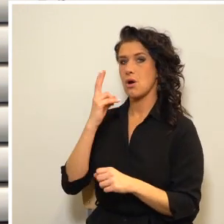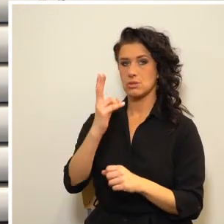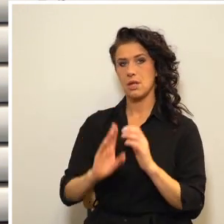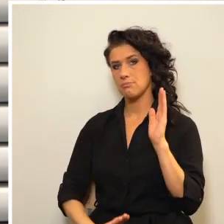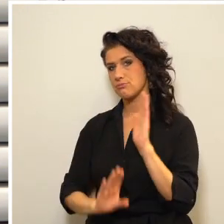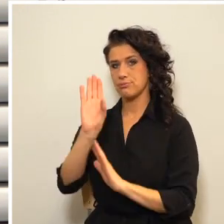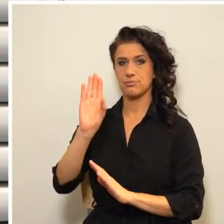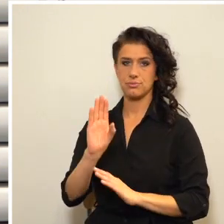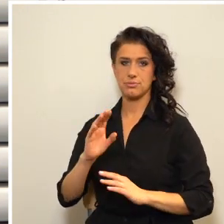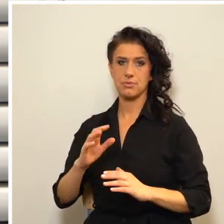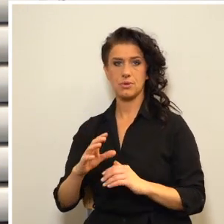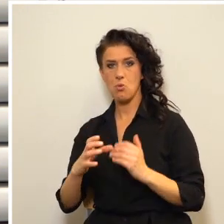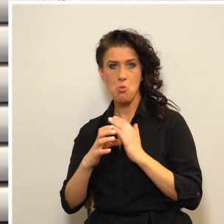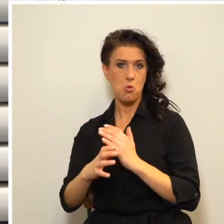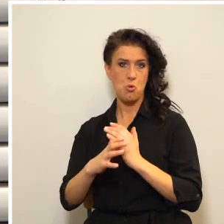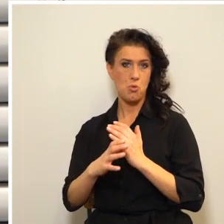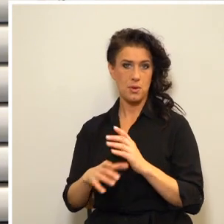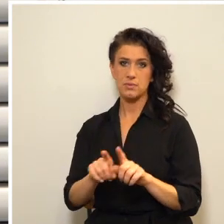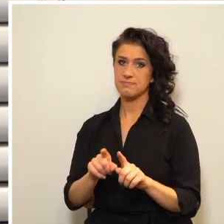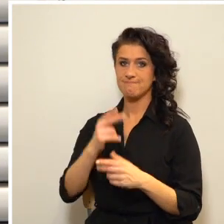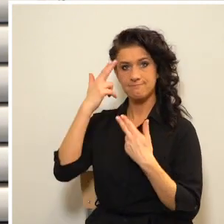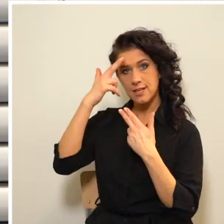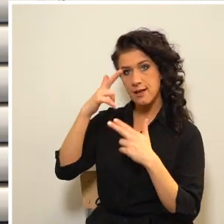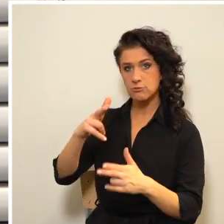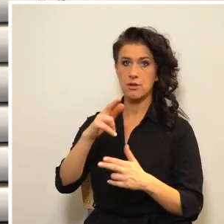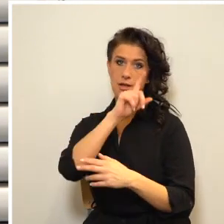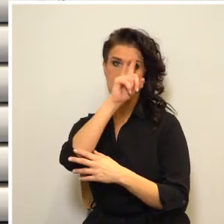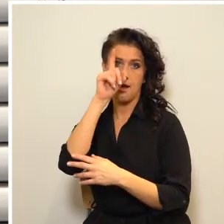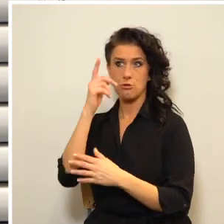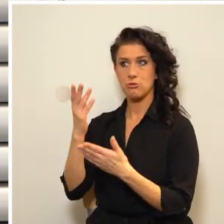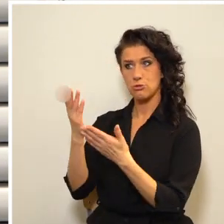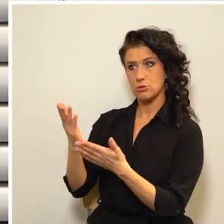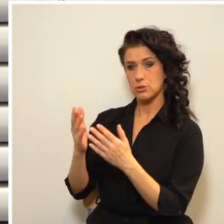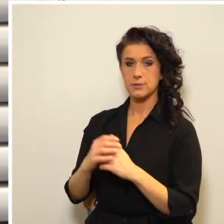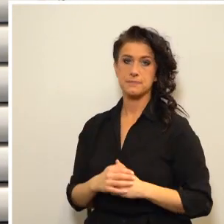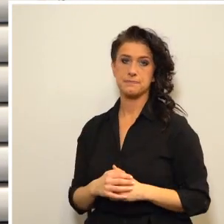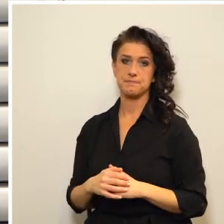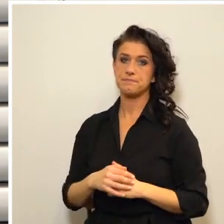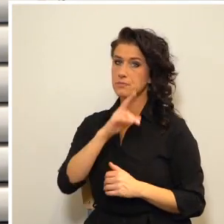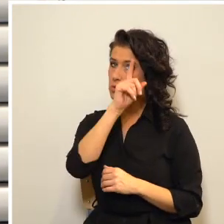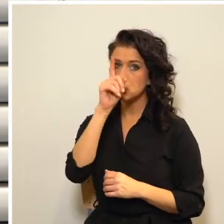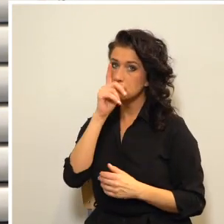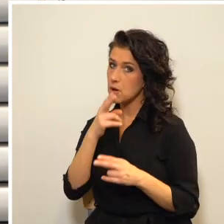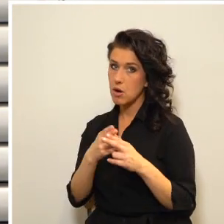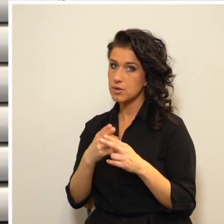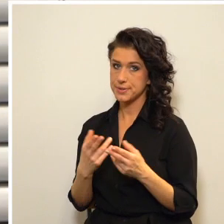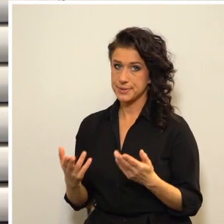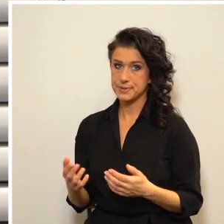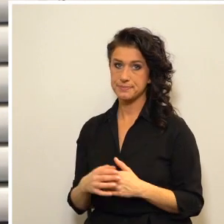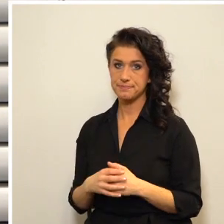jest to jakaś nadzieja dla dla nas ludzi dla ludzi chorych że